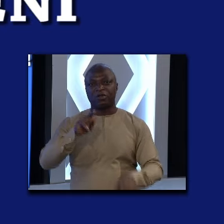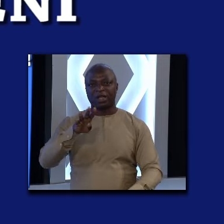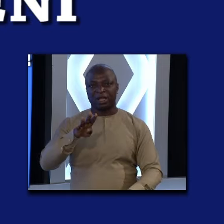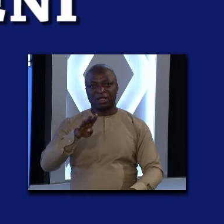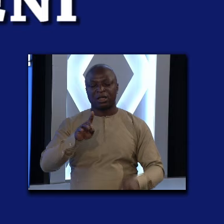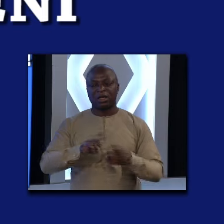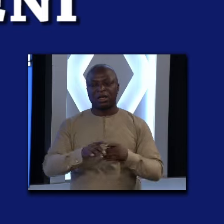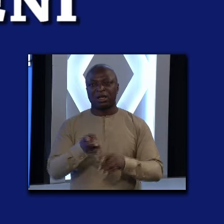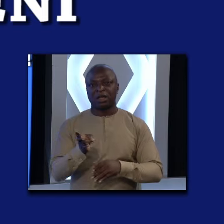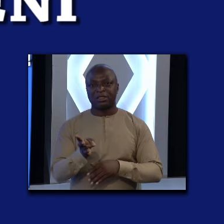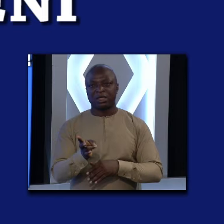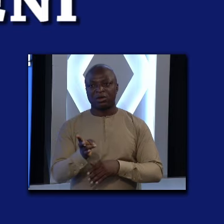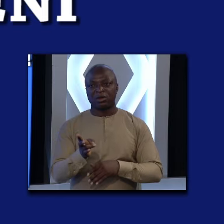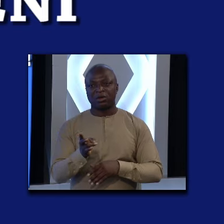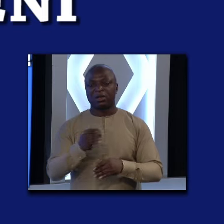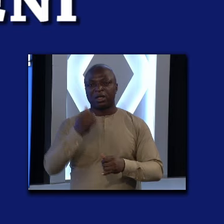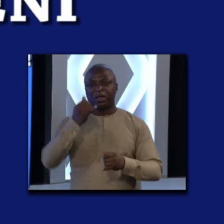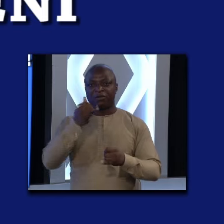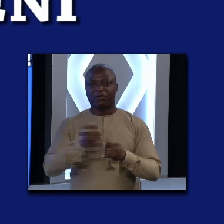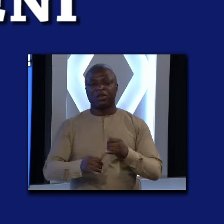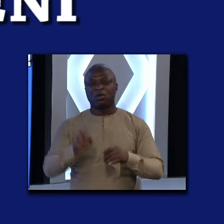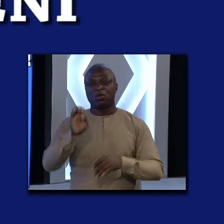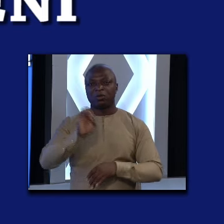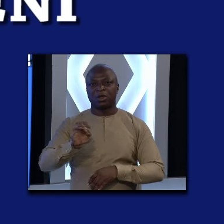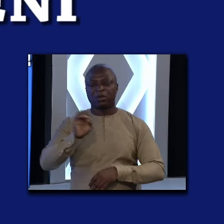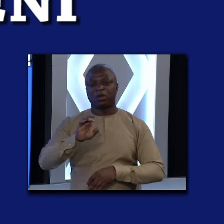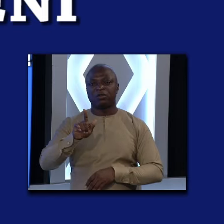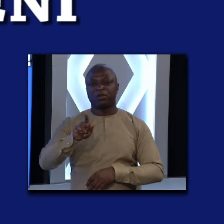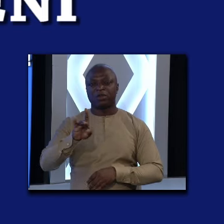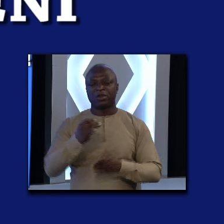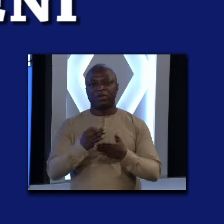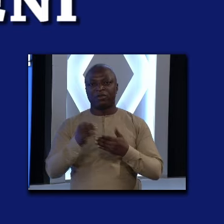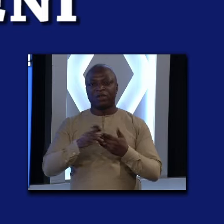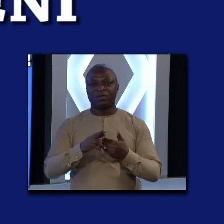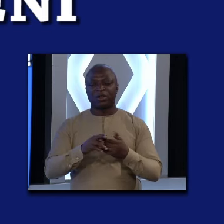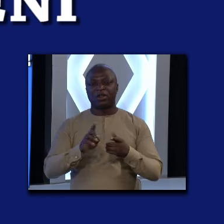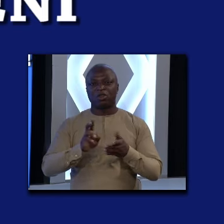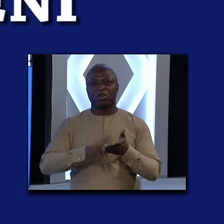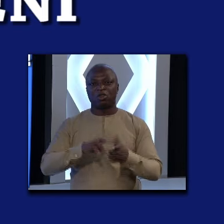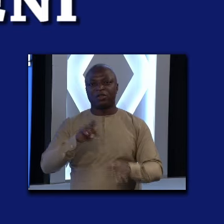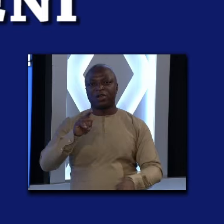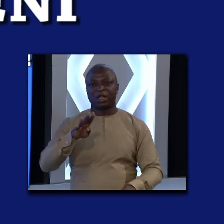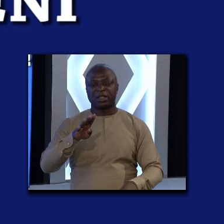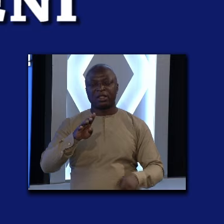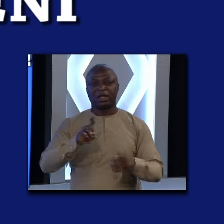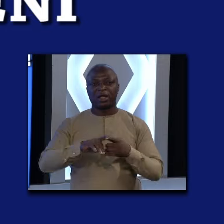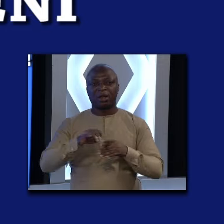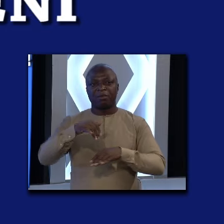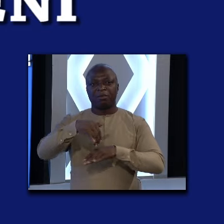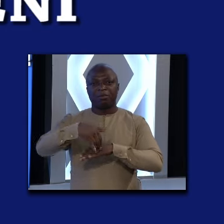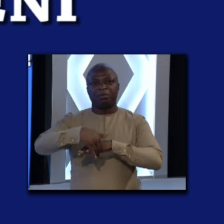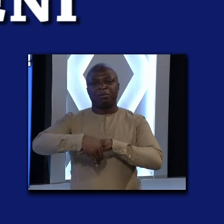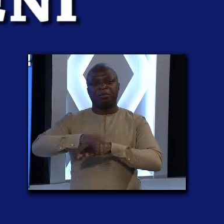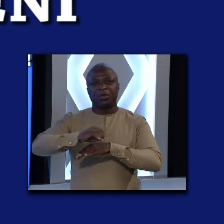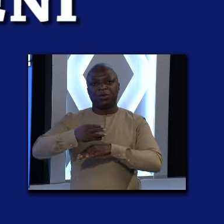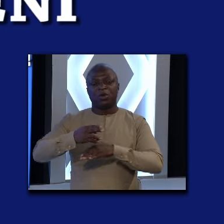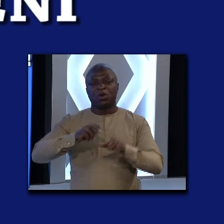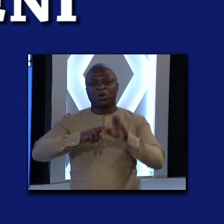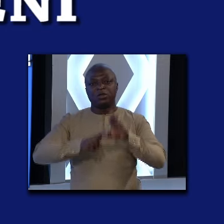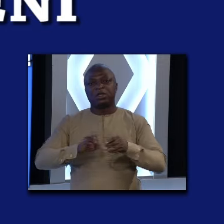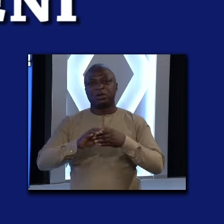à 7h et prend fin le mercredi 28 février 2024 à minuit au siège de la